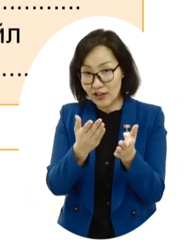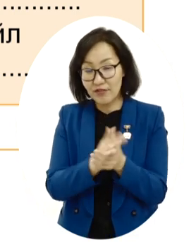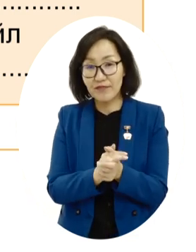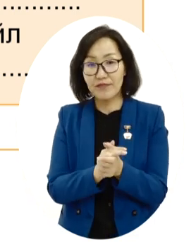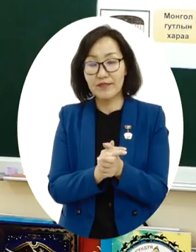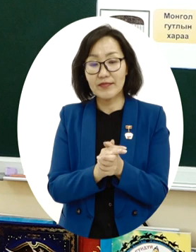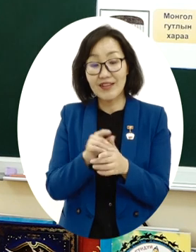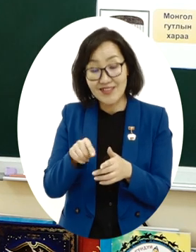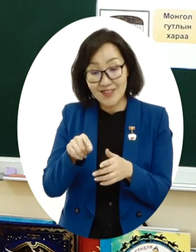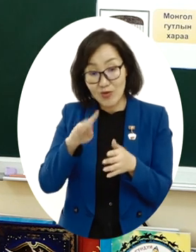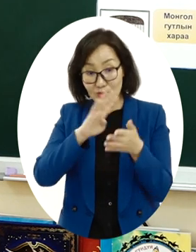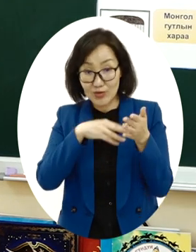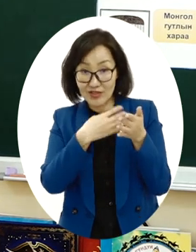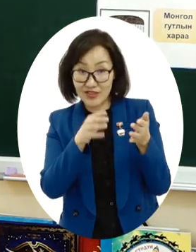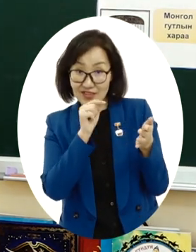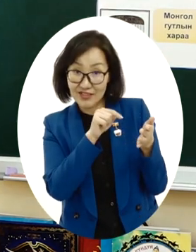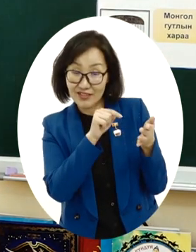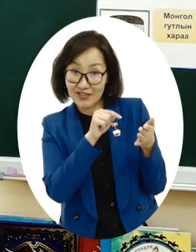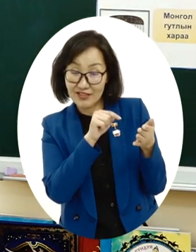За тэгэхээр энэ хүснэгтээс